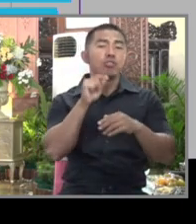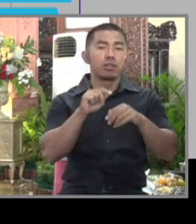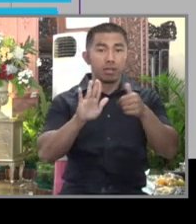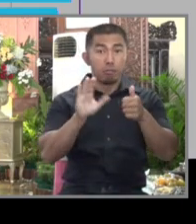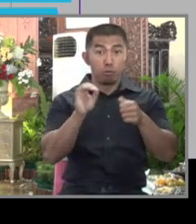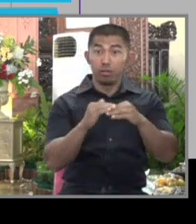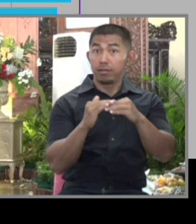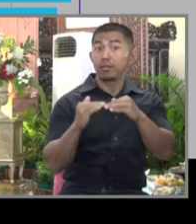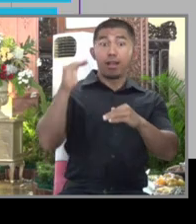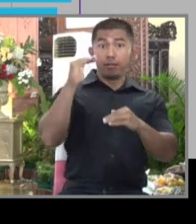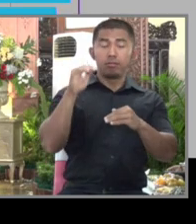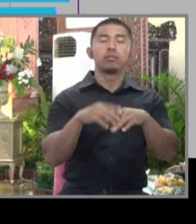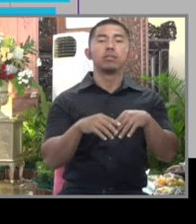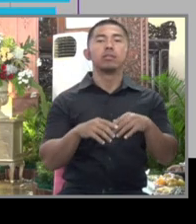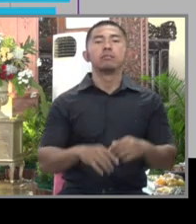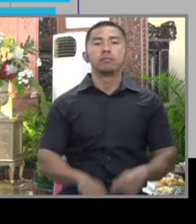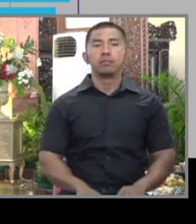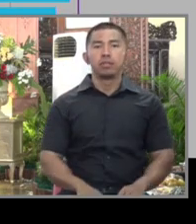sebanyak